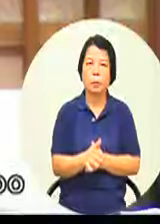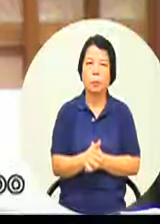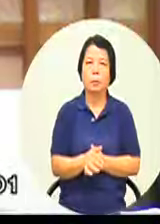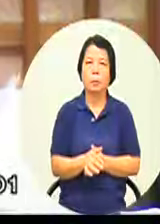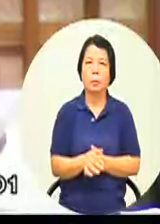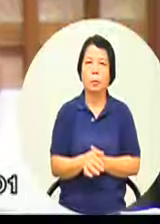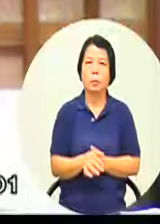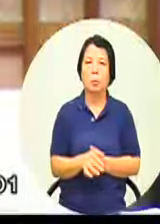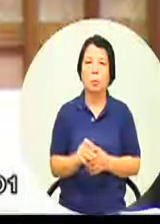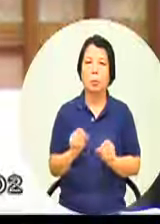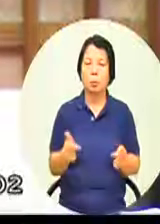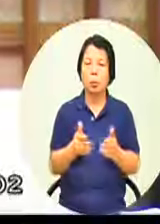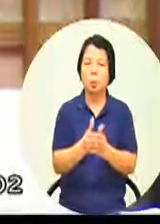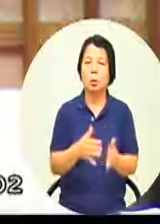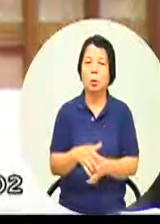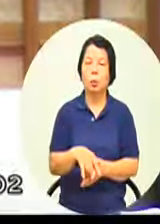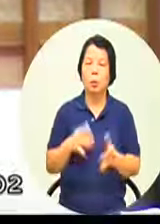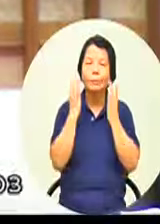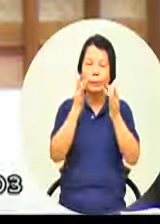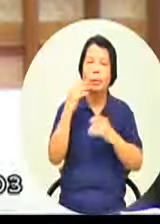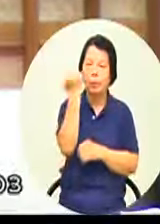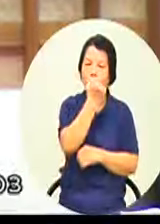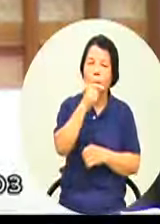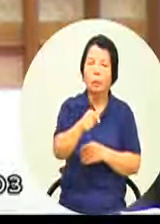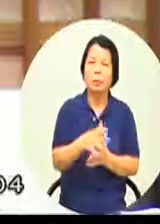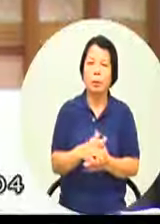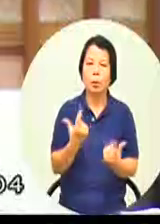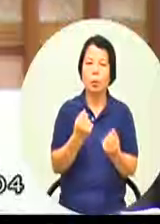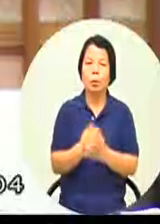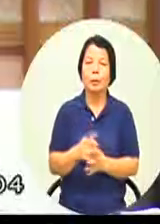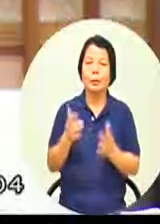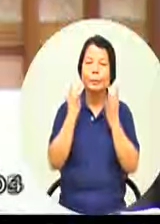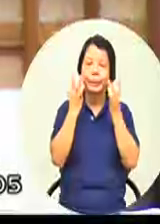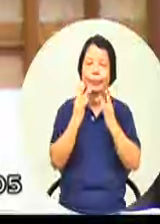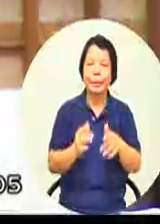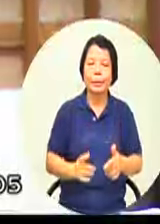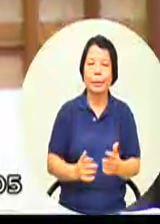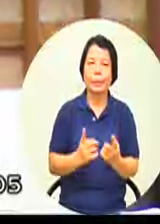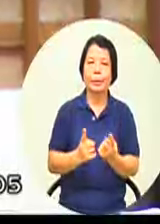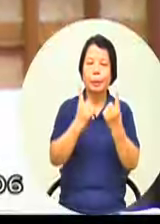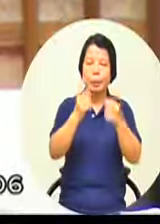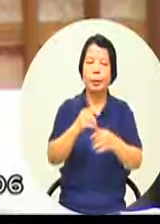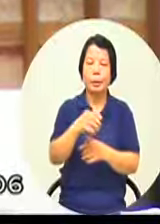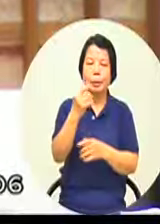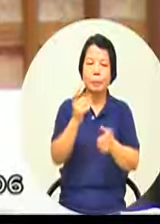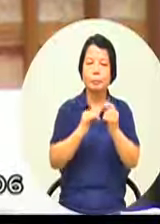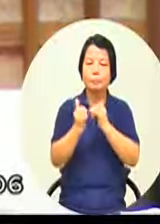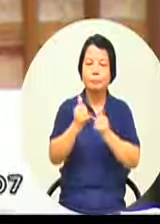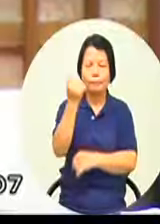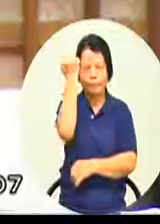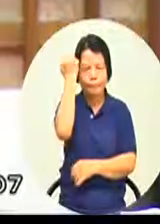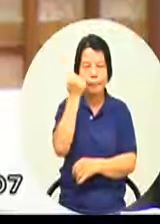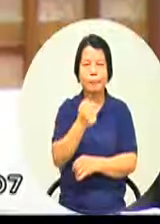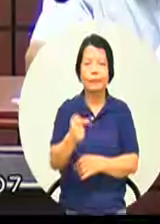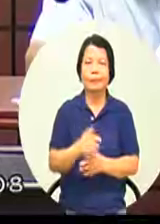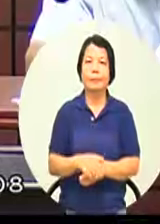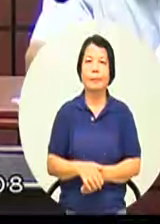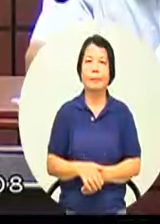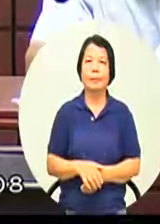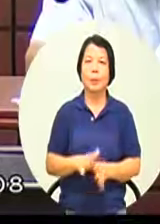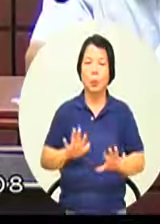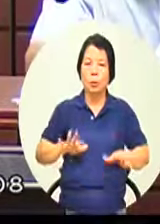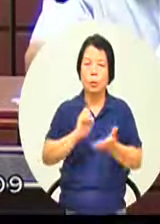跟 不是说今天菜虫照抓，菜价照贵，人民照苦。 刘言，我跟刘言报告一下